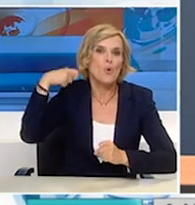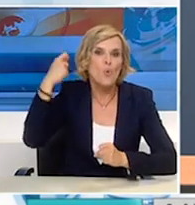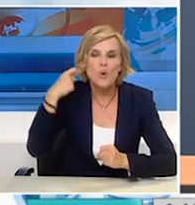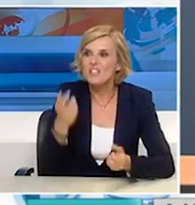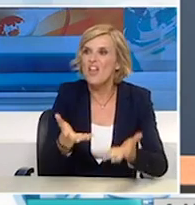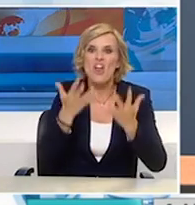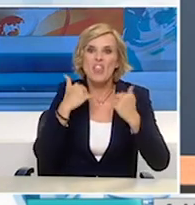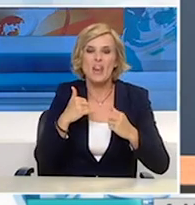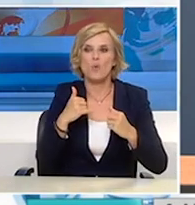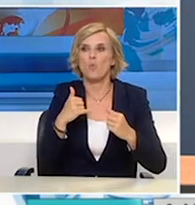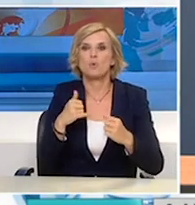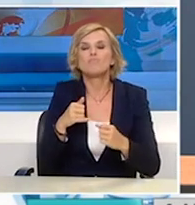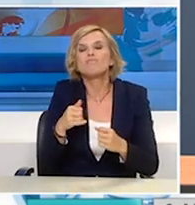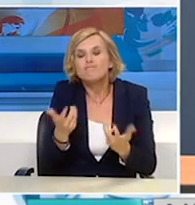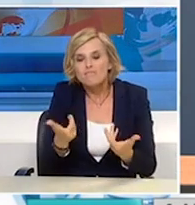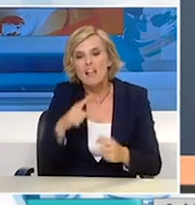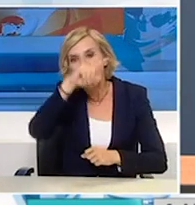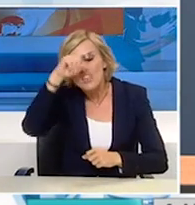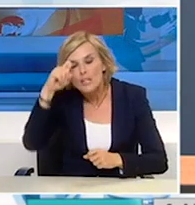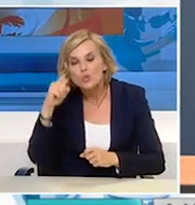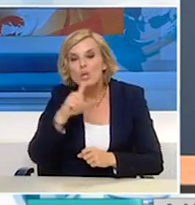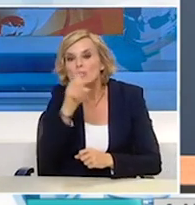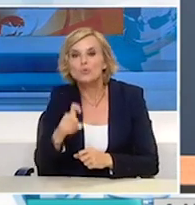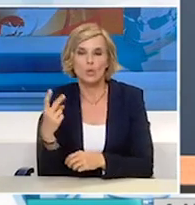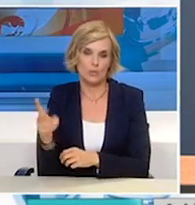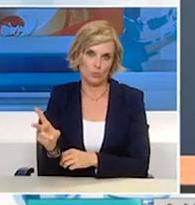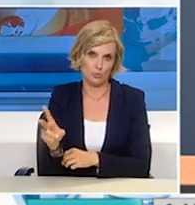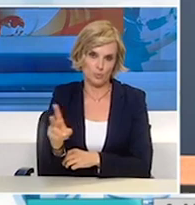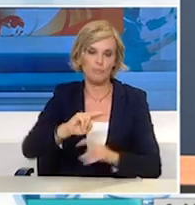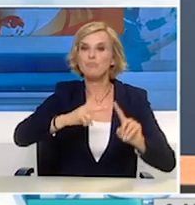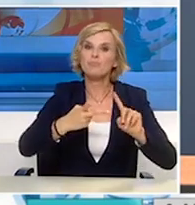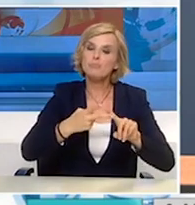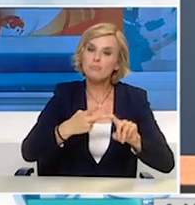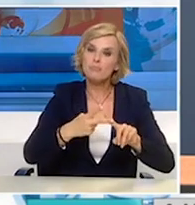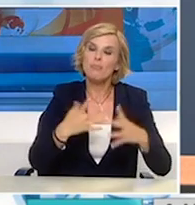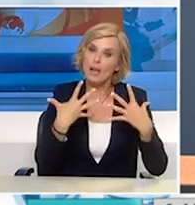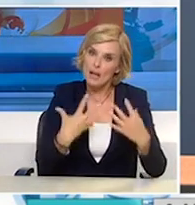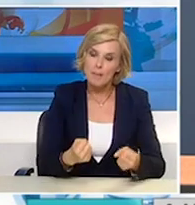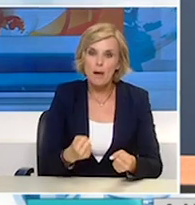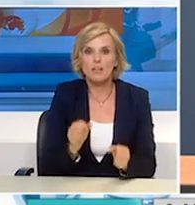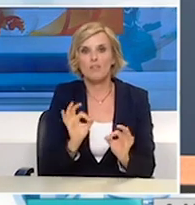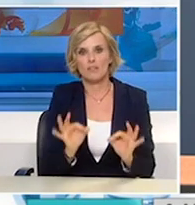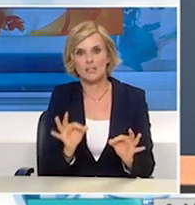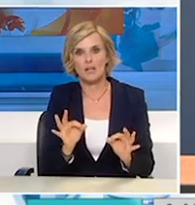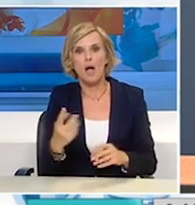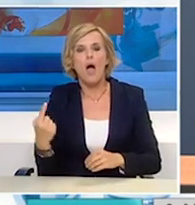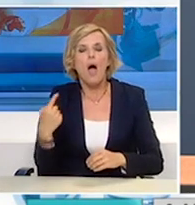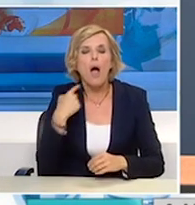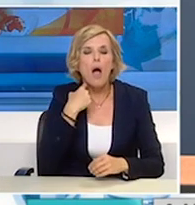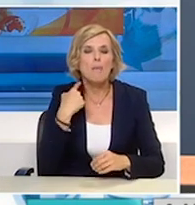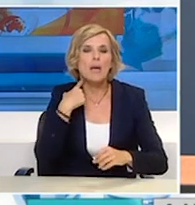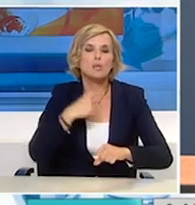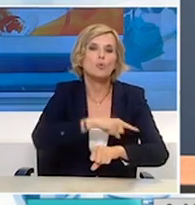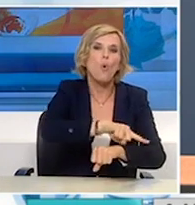συνήθως διαβάζουν λιγότερο σε τέτοιες περιόδους. Δεύτερον, υπάρχει σαφώς ένα κόστος σε χαμένη εκπαιδευτική